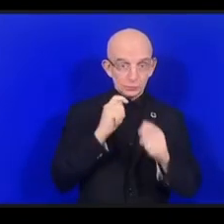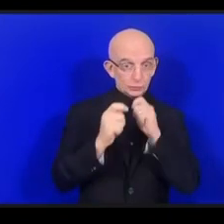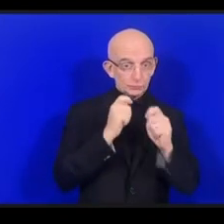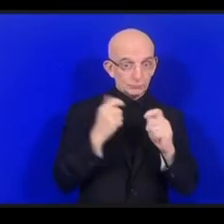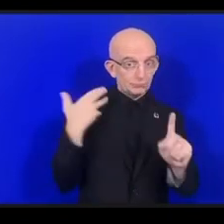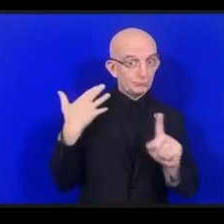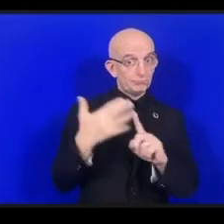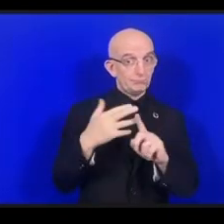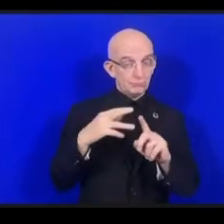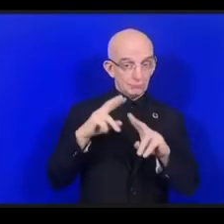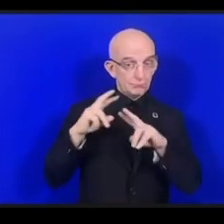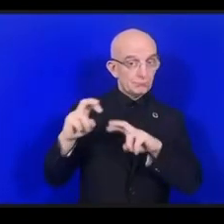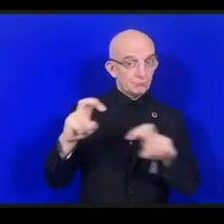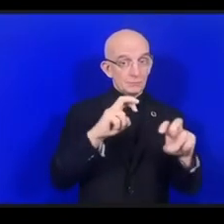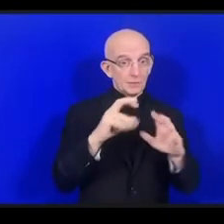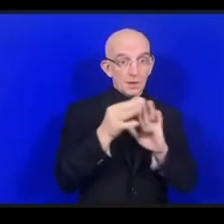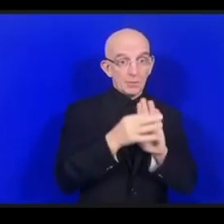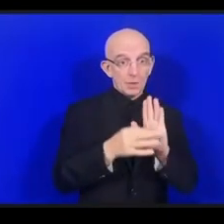政策